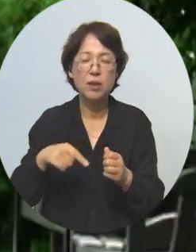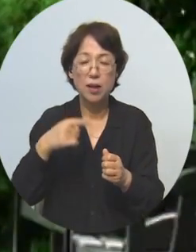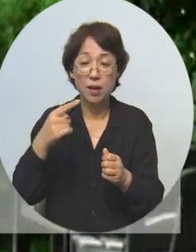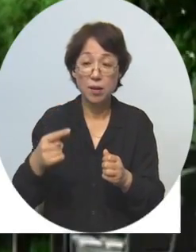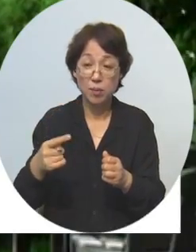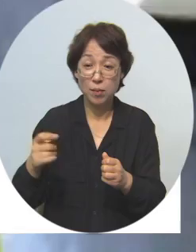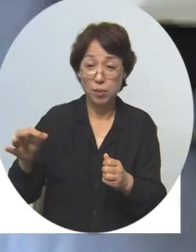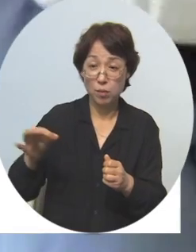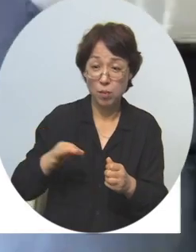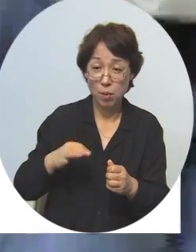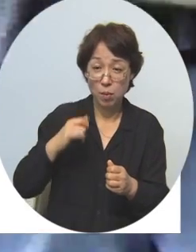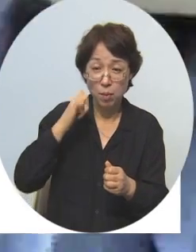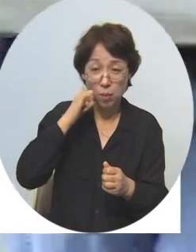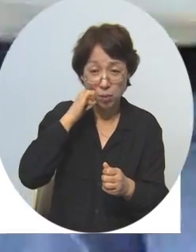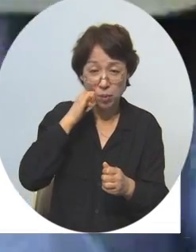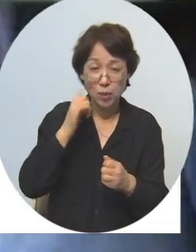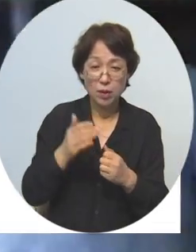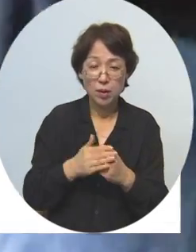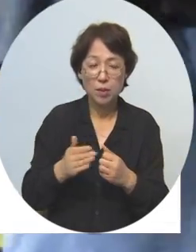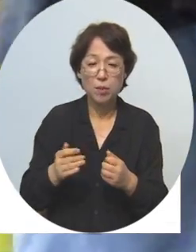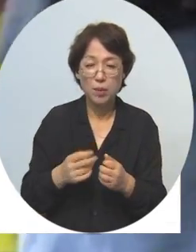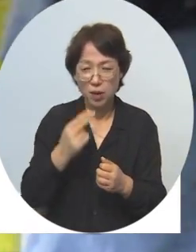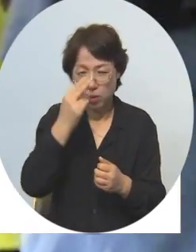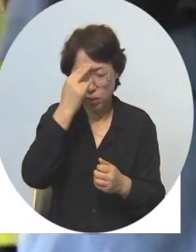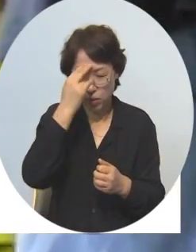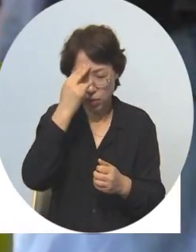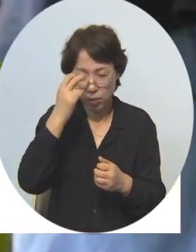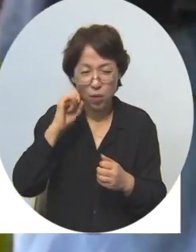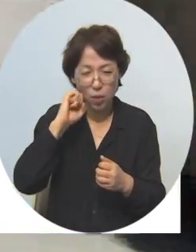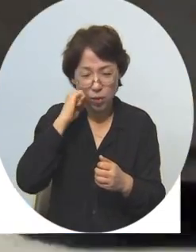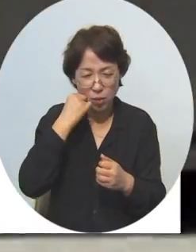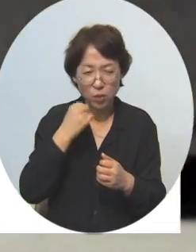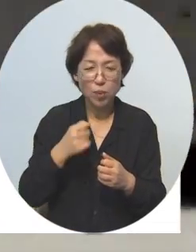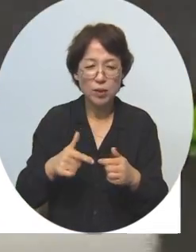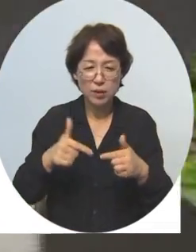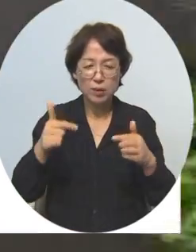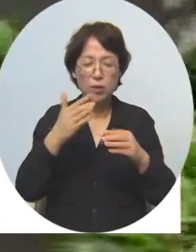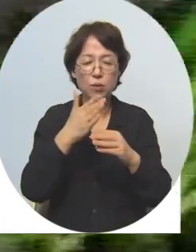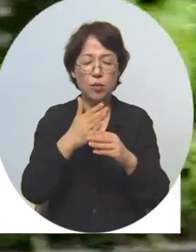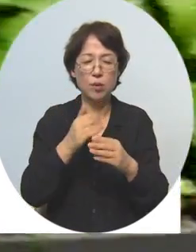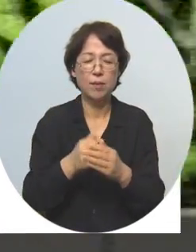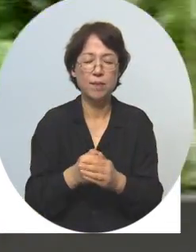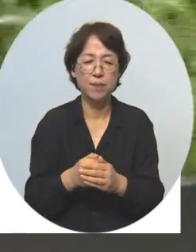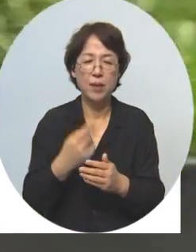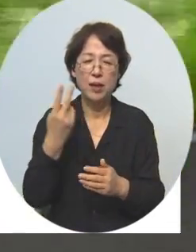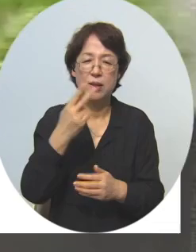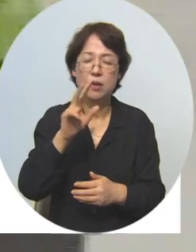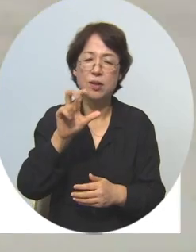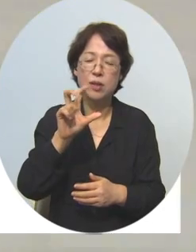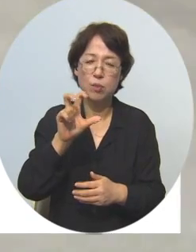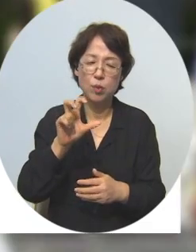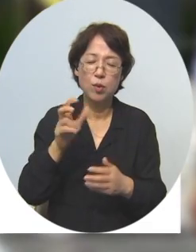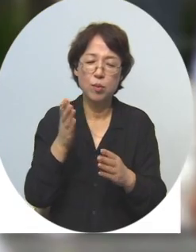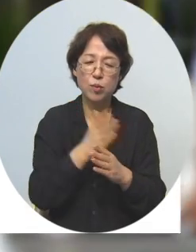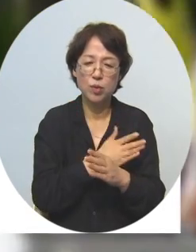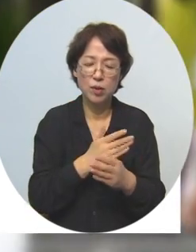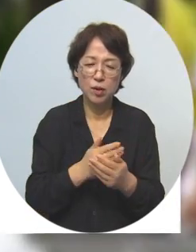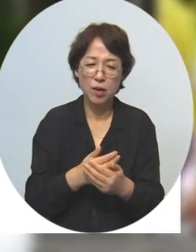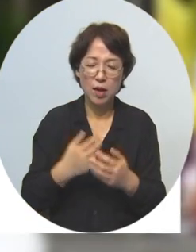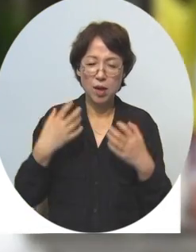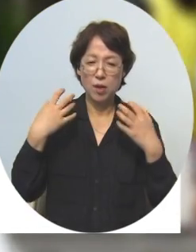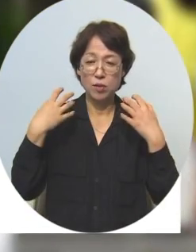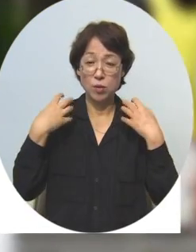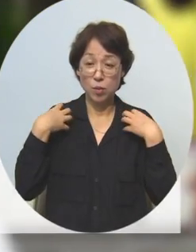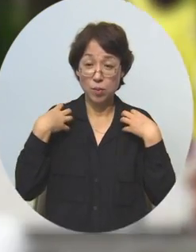부모로 인해 생활고를 겪는 한부모 가족이 늘어나는 상황 정부는 2025년 하반기부터 양육비 선지 급제를